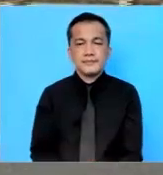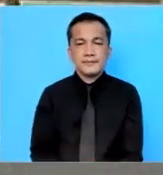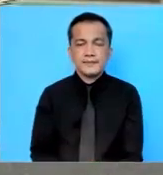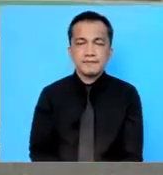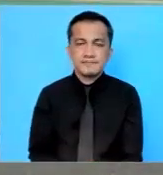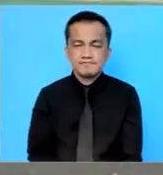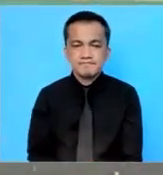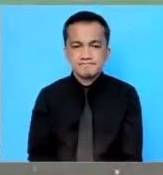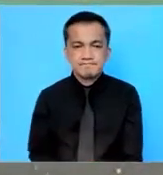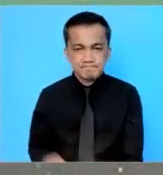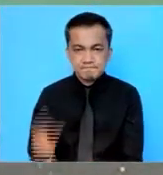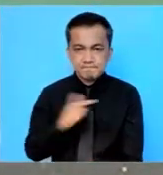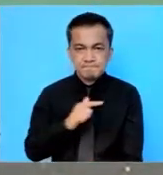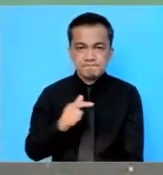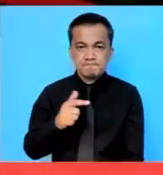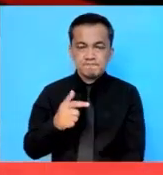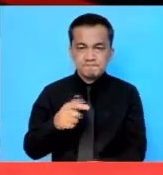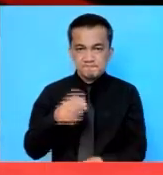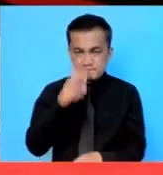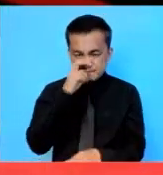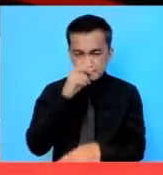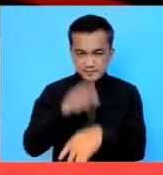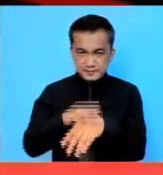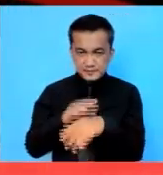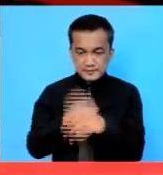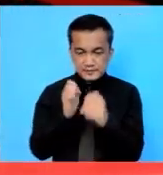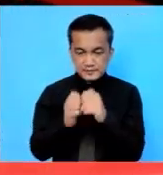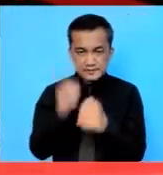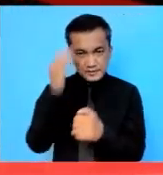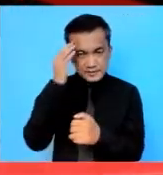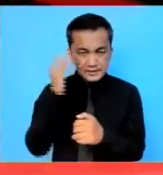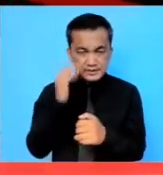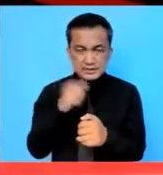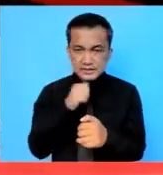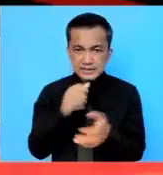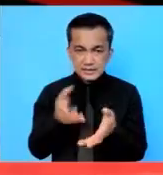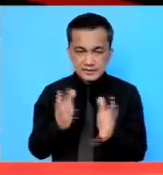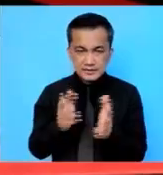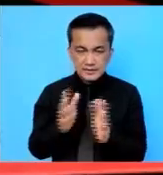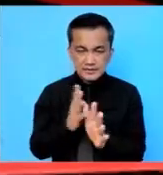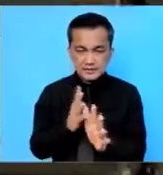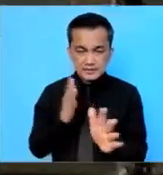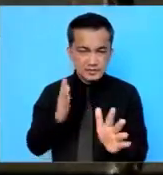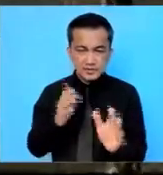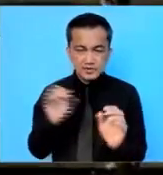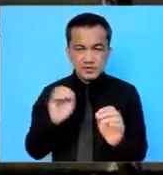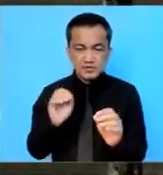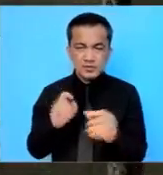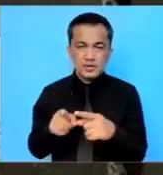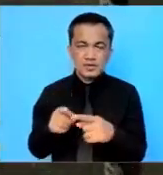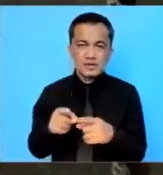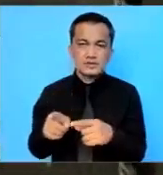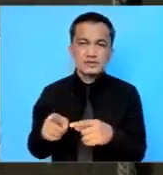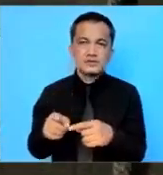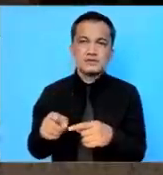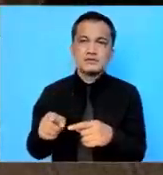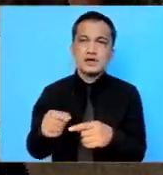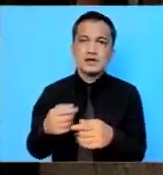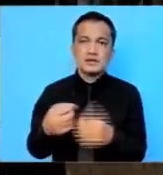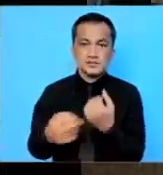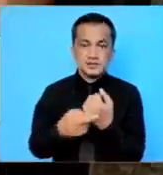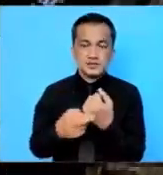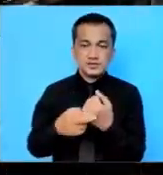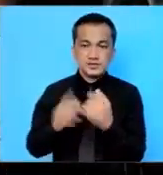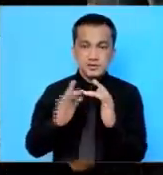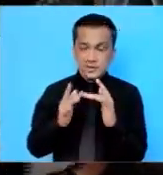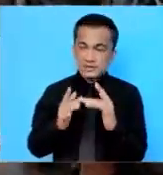Mahigpit na paalala ng Embahada ng Korea na hindi papayagang pumila ang mga walang kumpirmasyon mula sa online appointment. Huwag